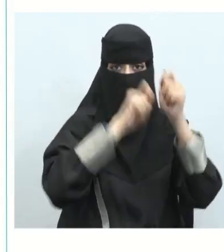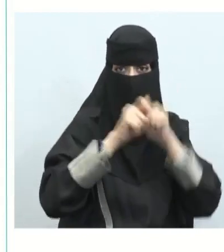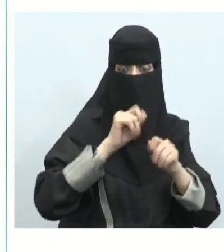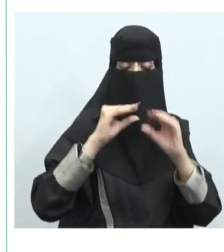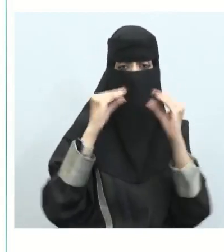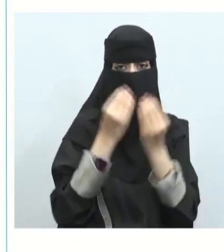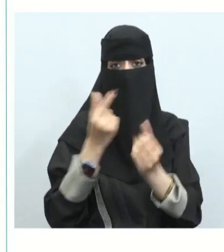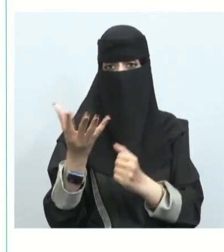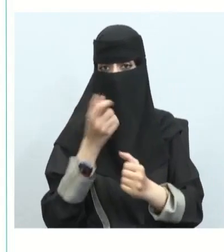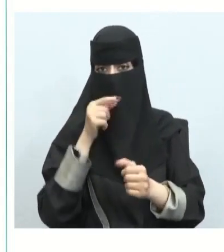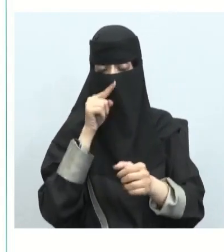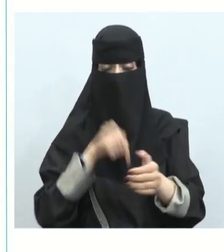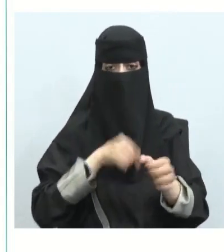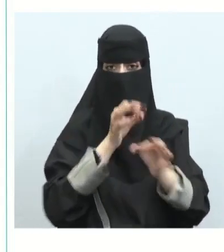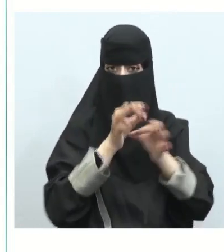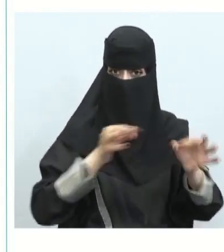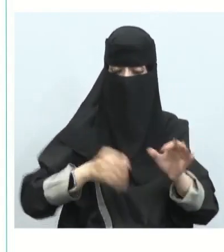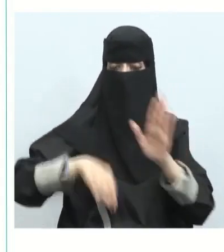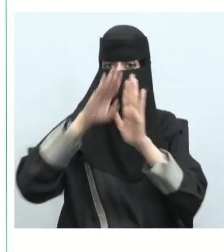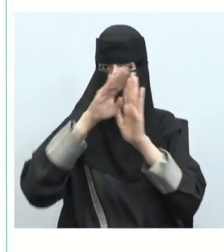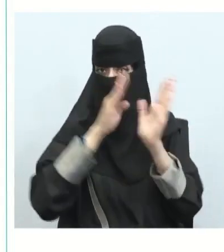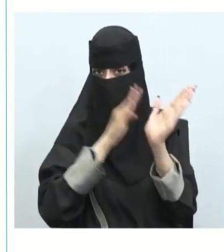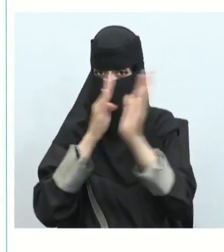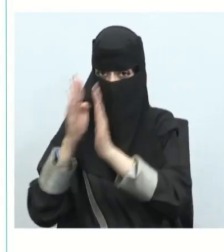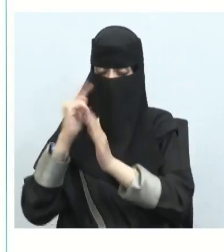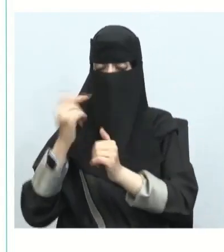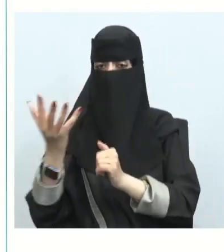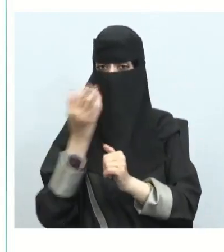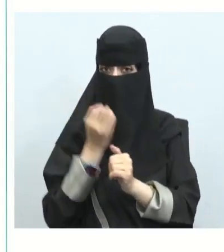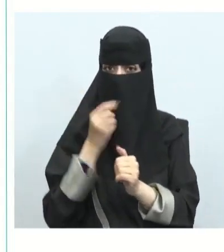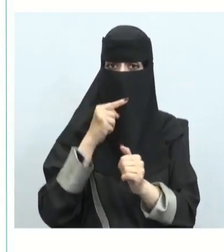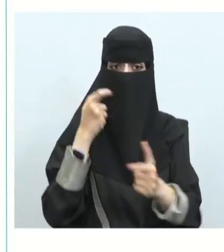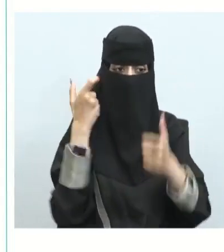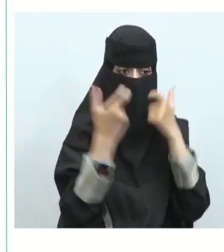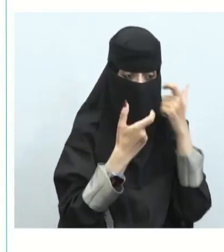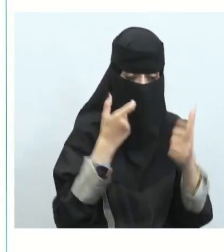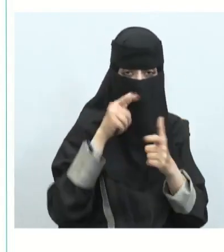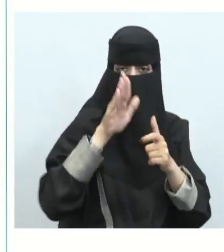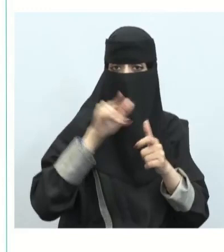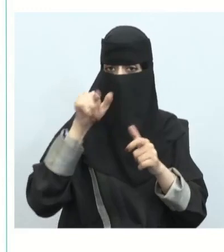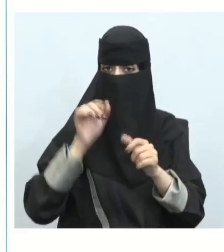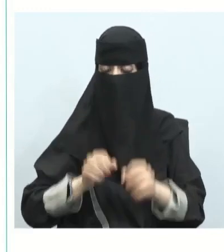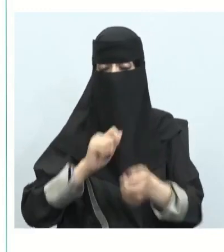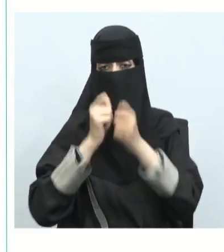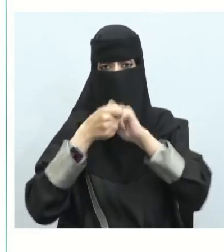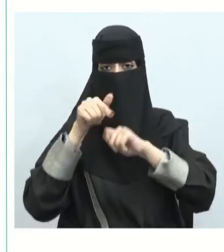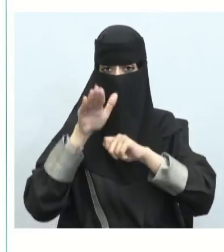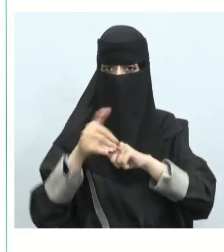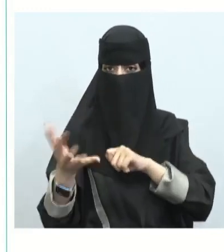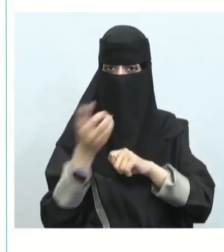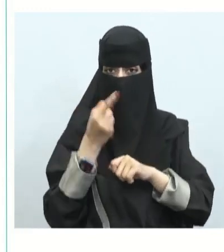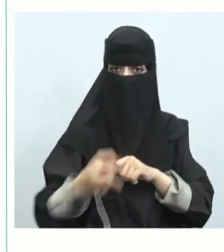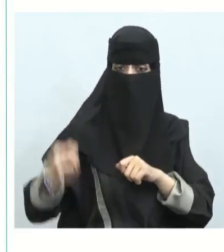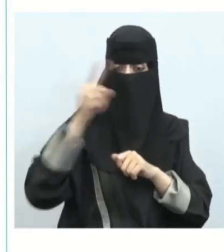بالتاكيد تحتاج الى تخطيط تحتاج الى تنظيم تحتاج الى رقابه وهذا بالتاكيد عند التغيير سنحتاج